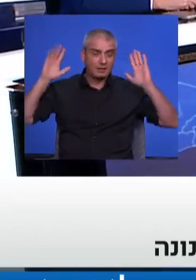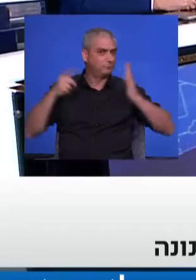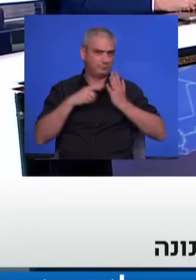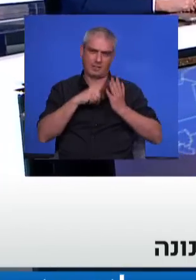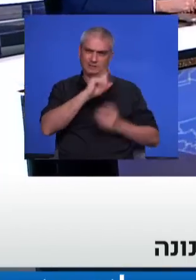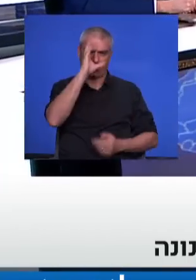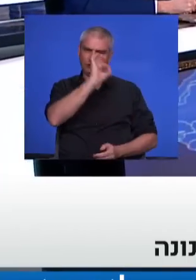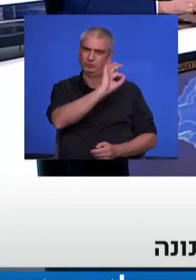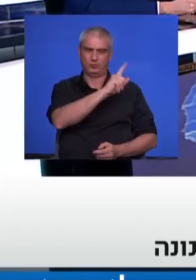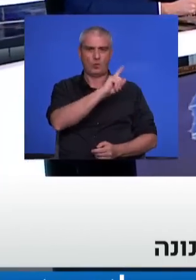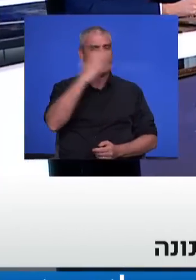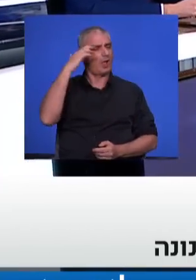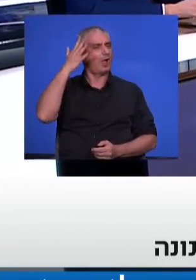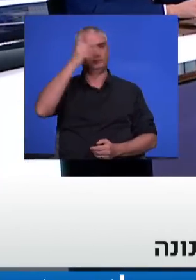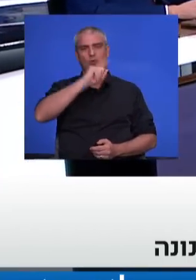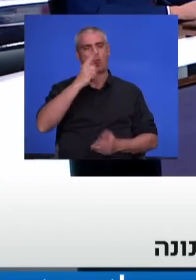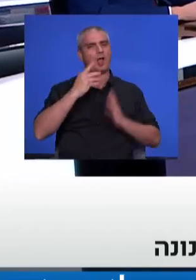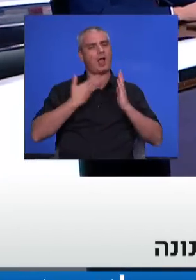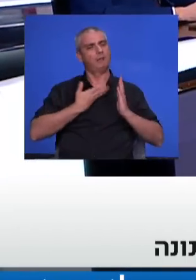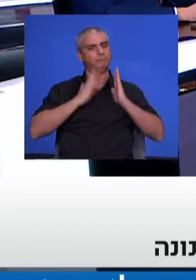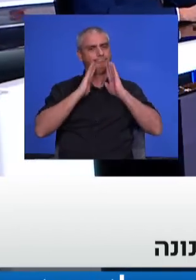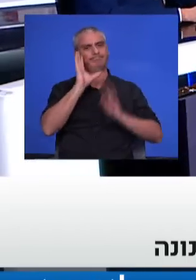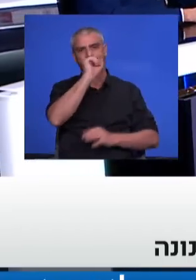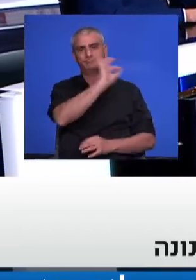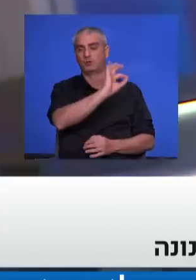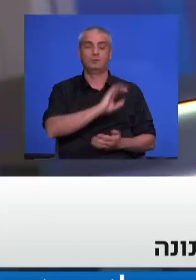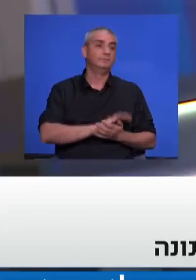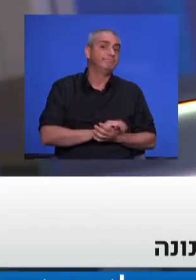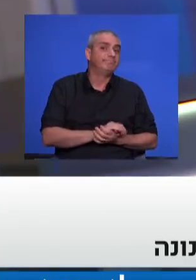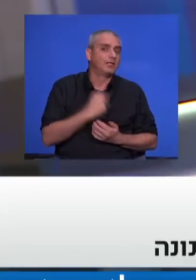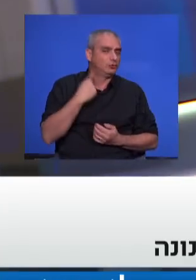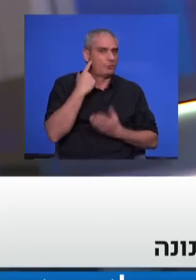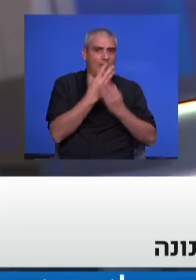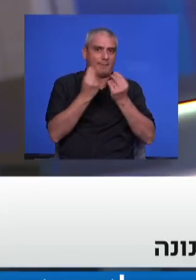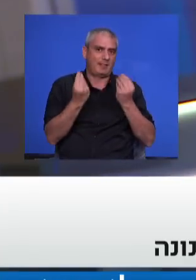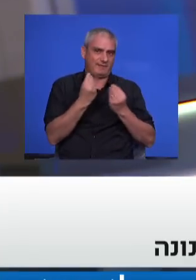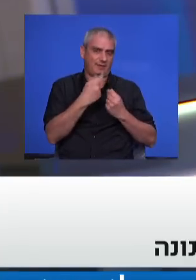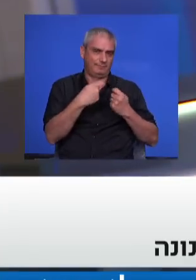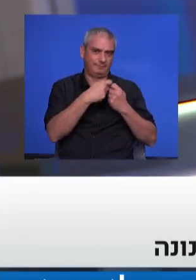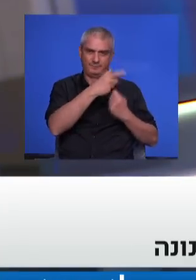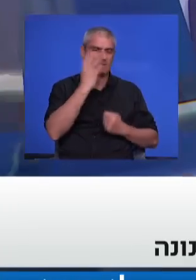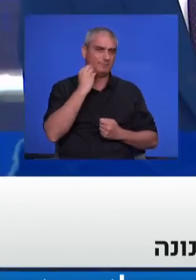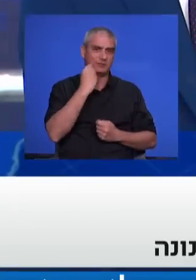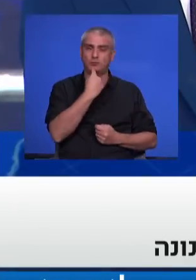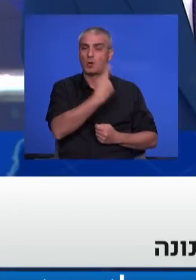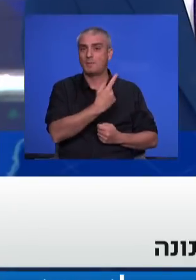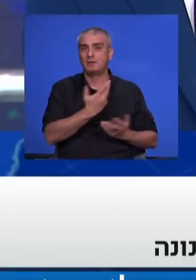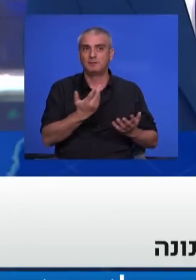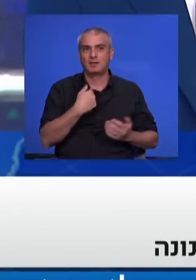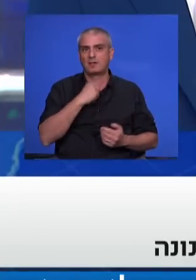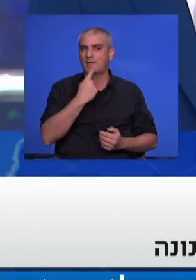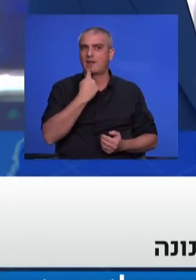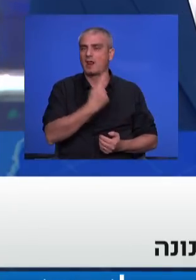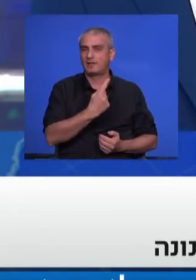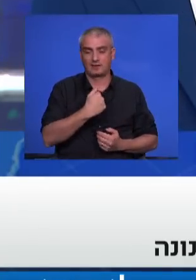האג'נדה שלו, זה לא החזון שלו, זה לא האני מאמין שלו. תראה, אני לא יודע, אני שומע הרבה דברים על האני מאמין של בצלאל סמוטריץ', ואני חייב להגיד